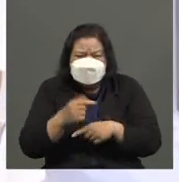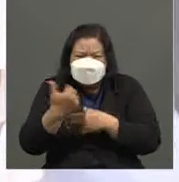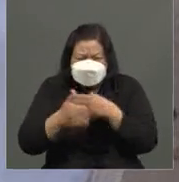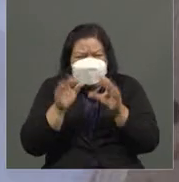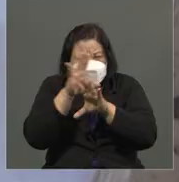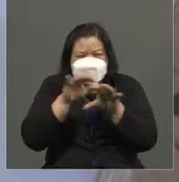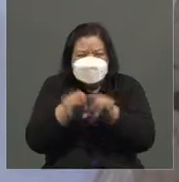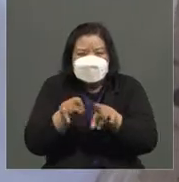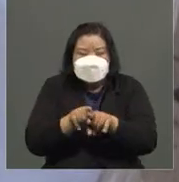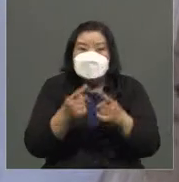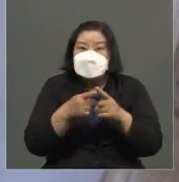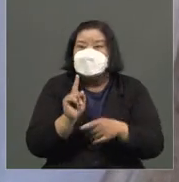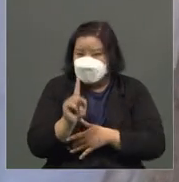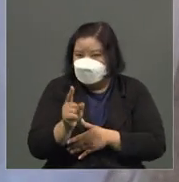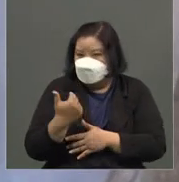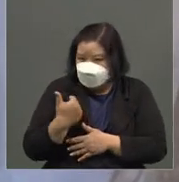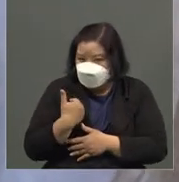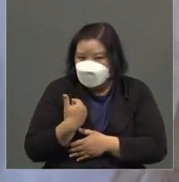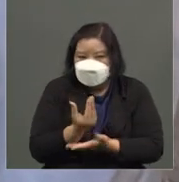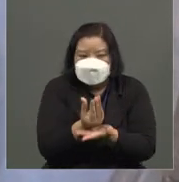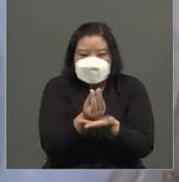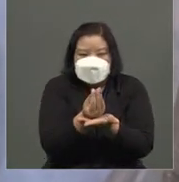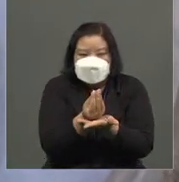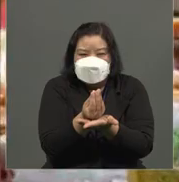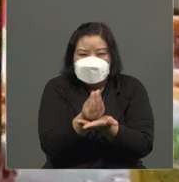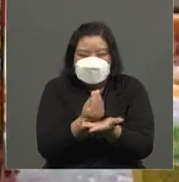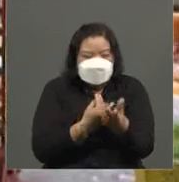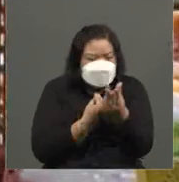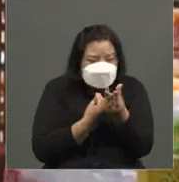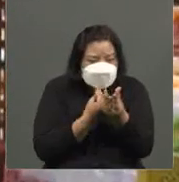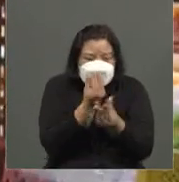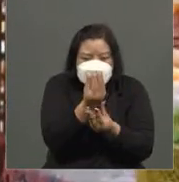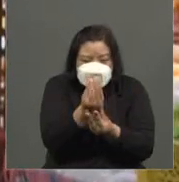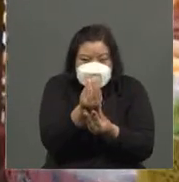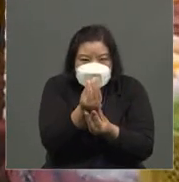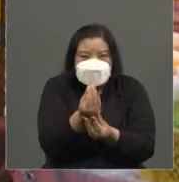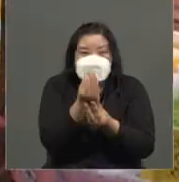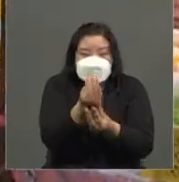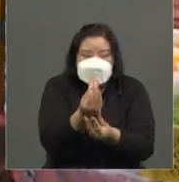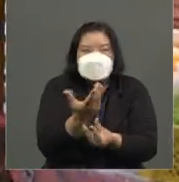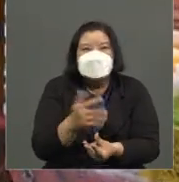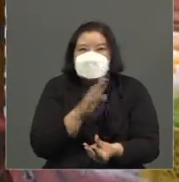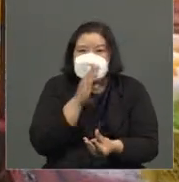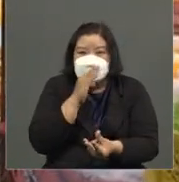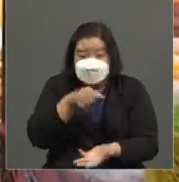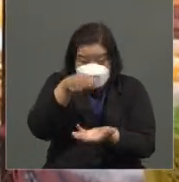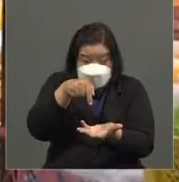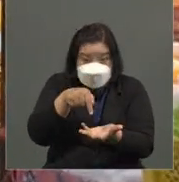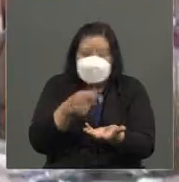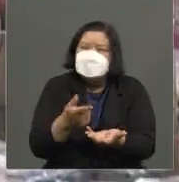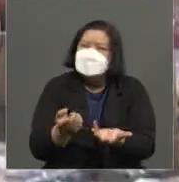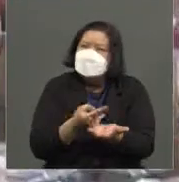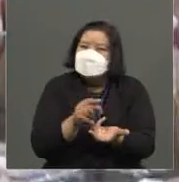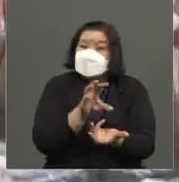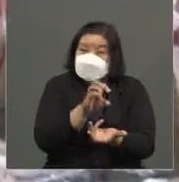นะฮะก็จะเป็นประทีปลอยน้ำจุดเทียนนะฮะอันเล็กๆนี่แหละขนาด 50ชิ้นเนี่ยราคา 50บาทครับ